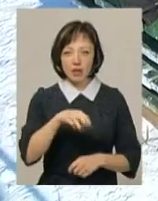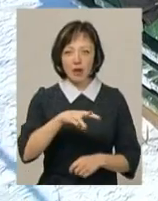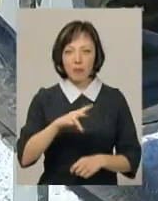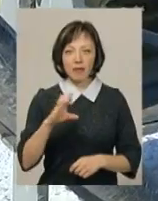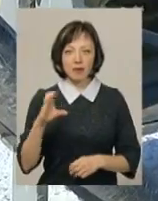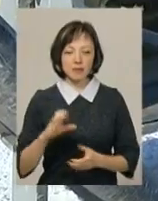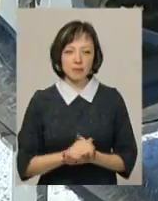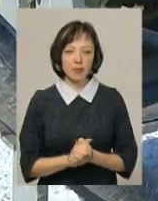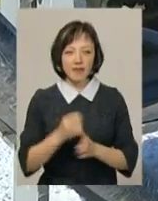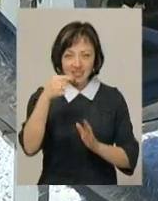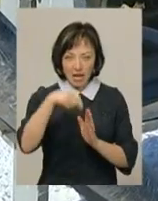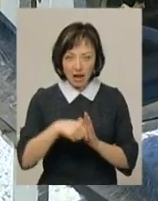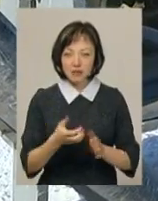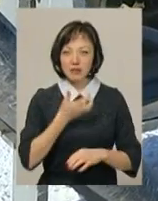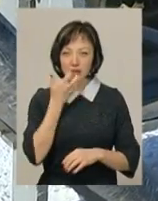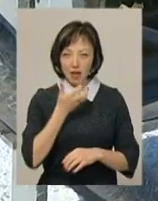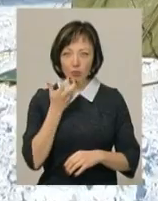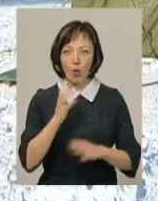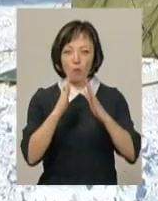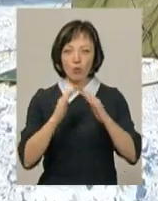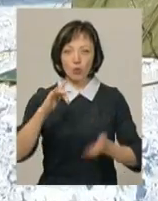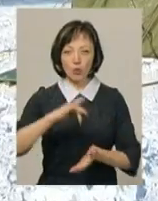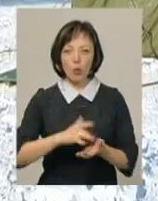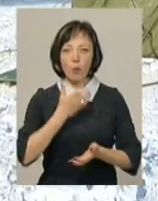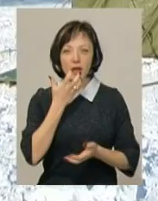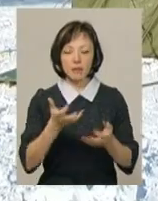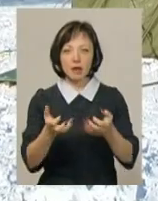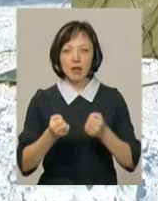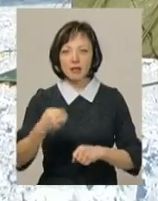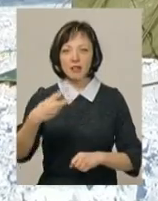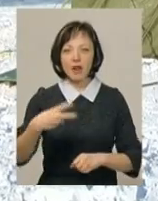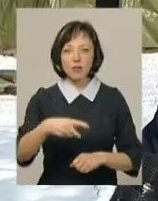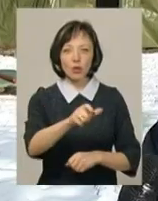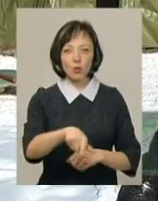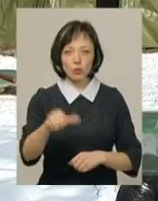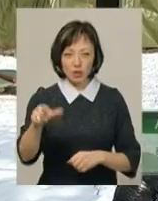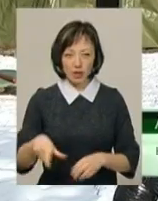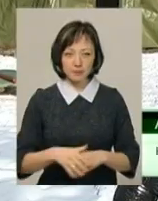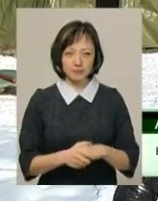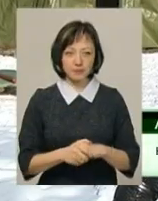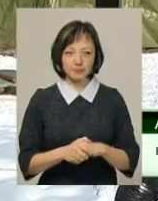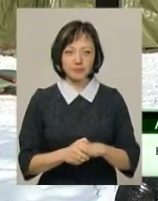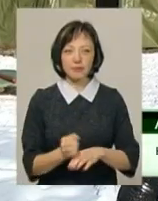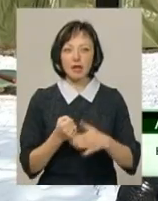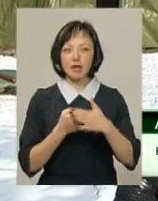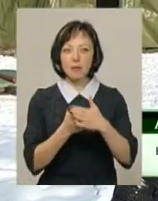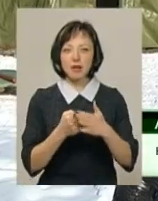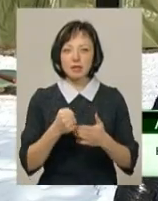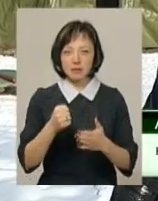Андрій Козак. Всередині буде тепло, пункт обігріву зможе одночасно прийняти 20 людей. На базі мобільного пункту